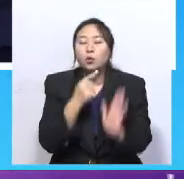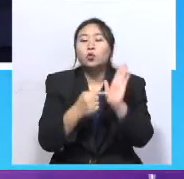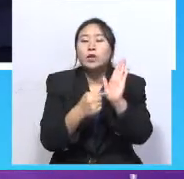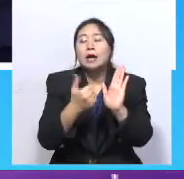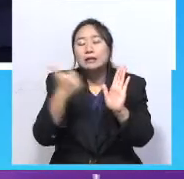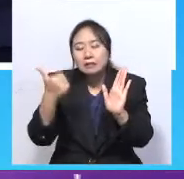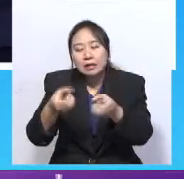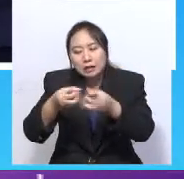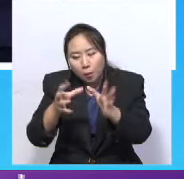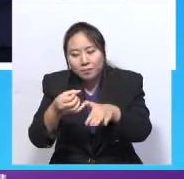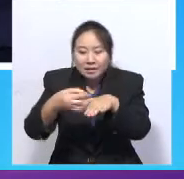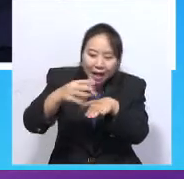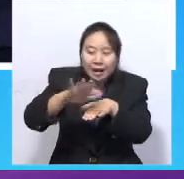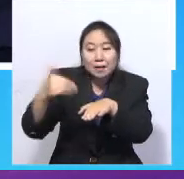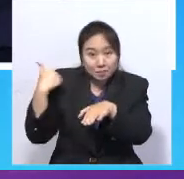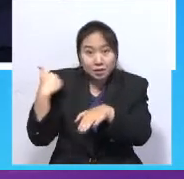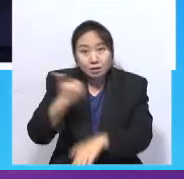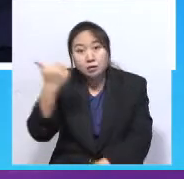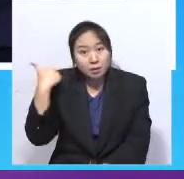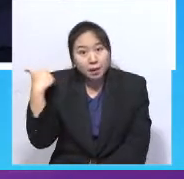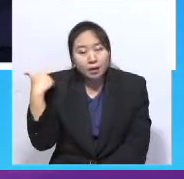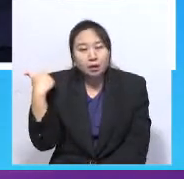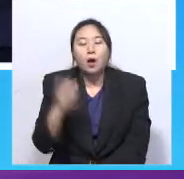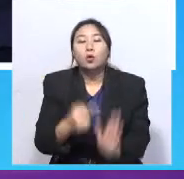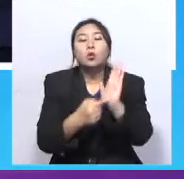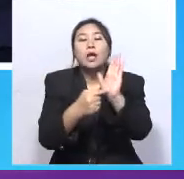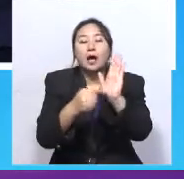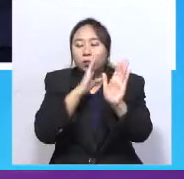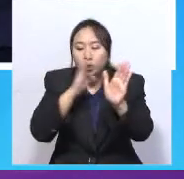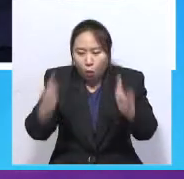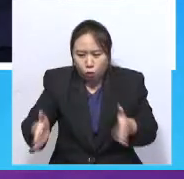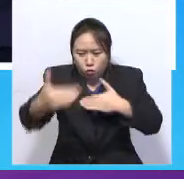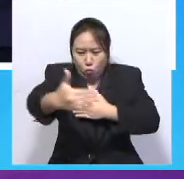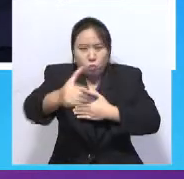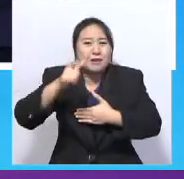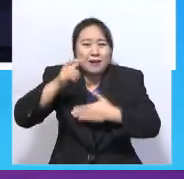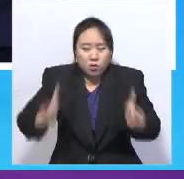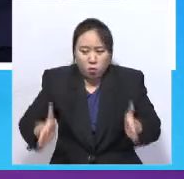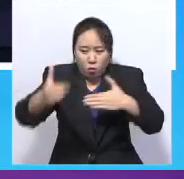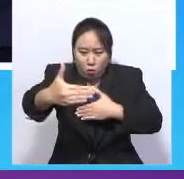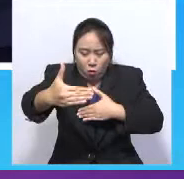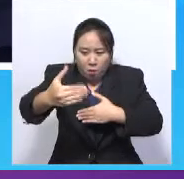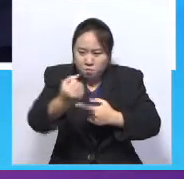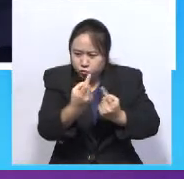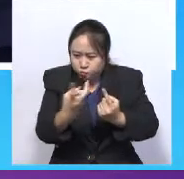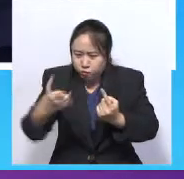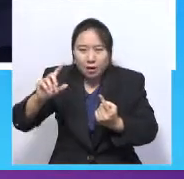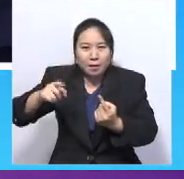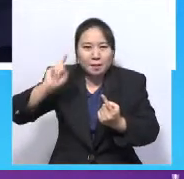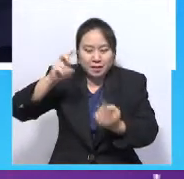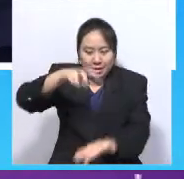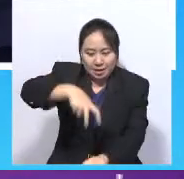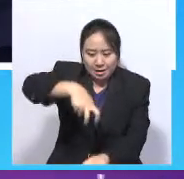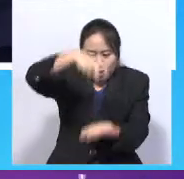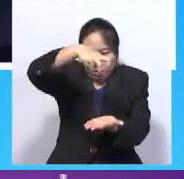วอย่างให้ฟังได้ไหมครับท่านผอ.ครับ ยกตัวอย่างเช่นตู้คอนเทนเนอร์เวลายกขึ้นหลายๆพันใบก็มีเกี่ยวกัน